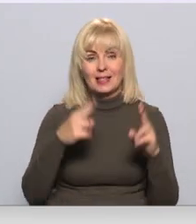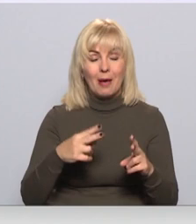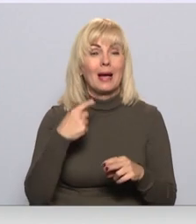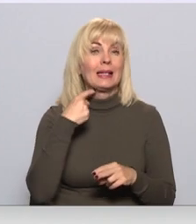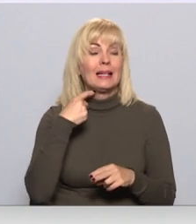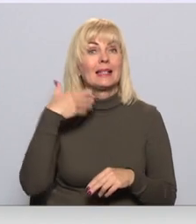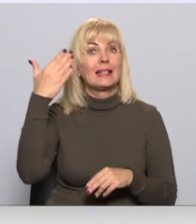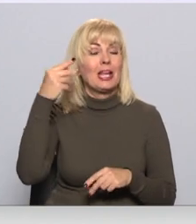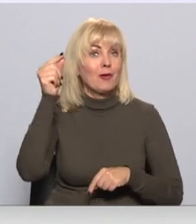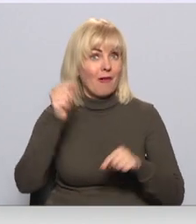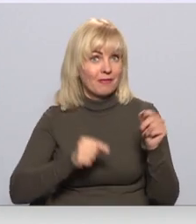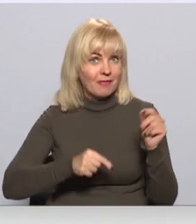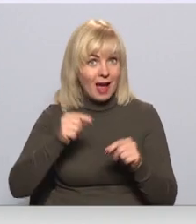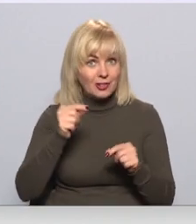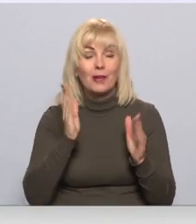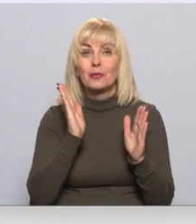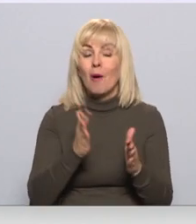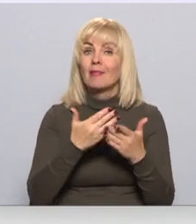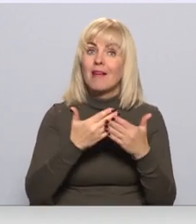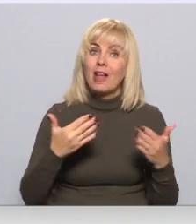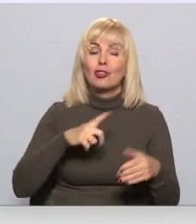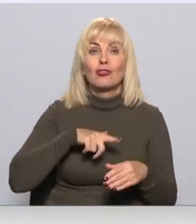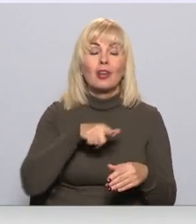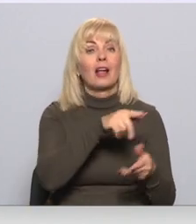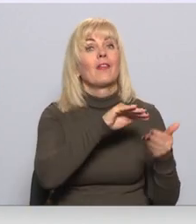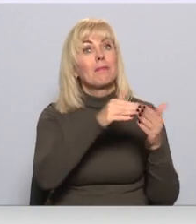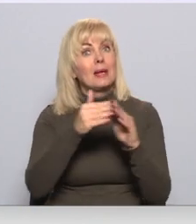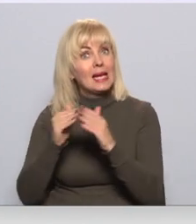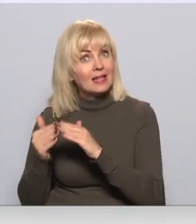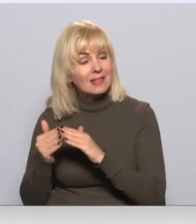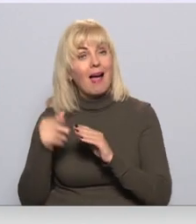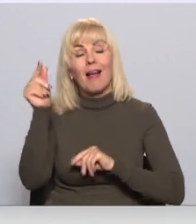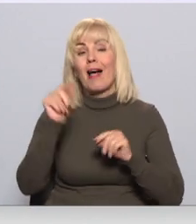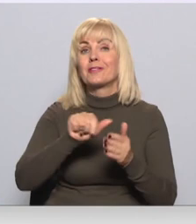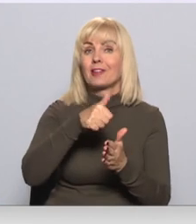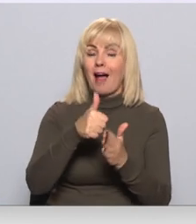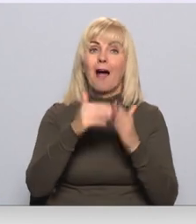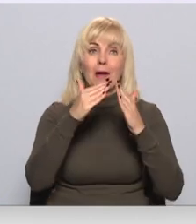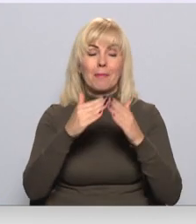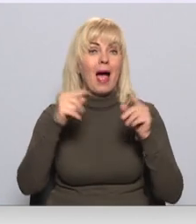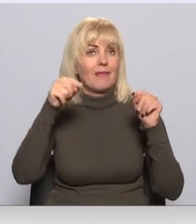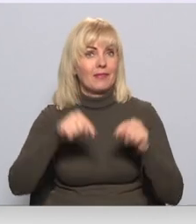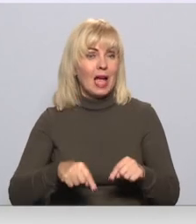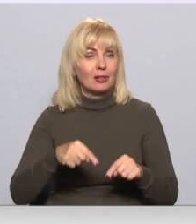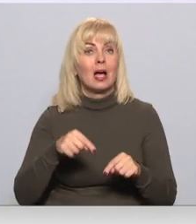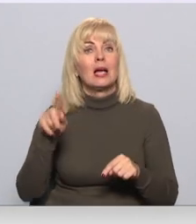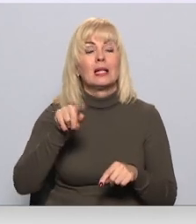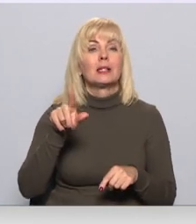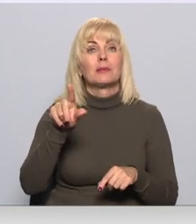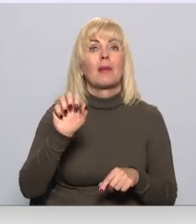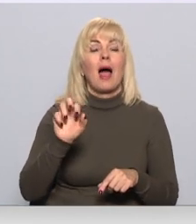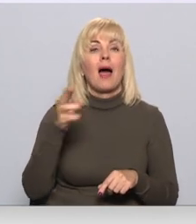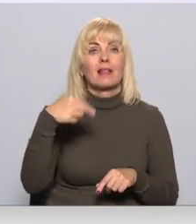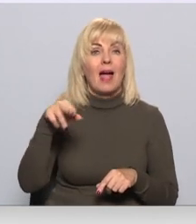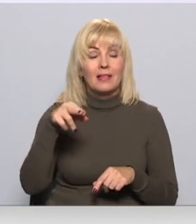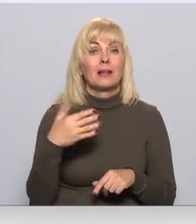Rīgas kinofestivāls. Tas notiks dažādās Latvijas pilsētās, bet festivāla galvenā mājvieta būs kinoteātris Splendid Palace, kurš